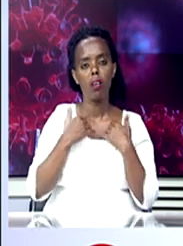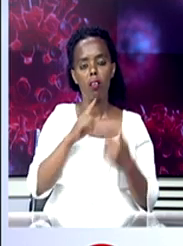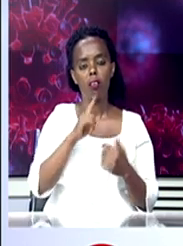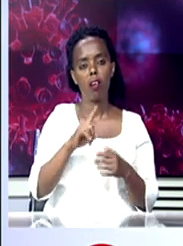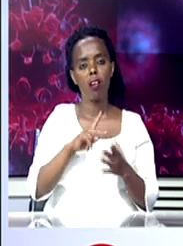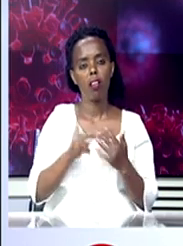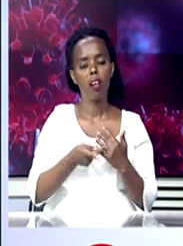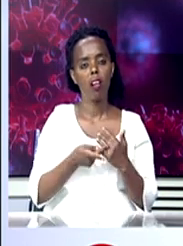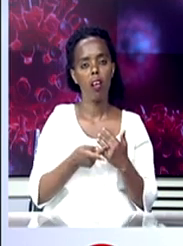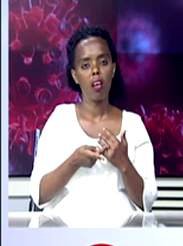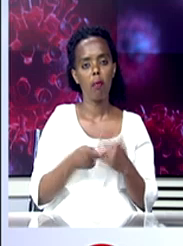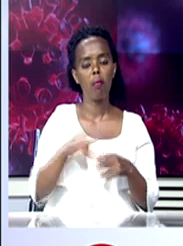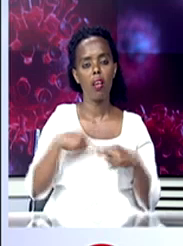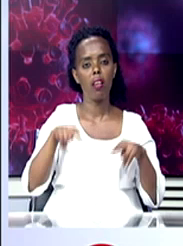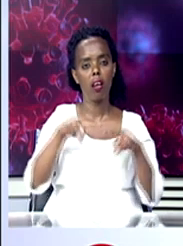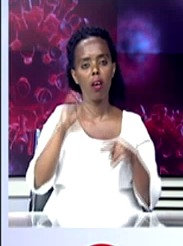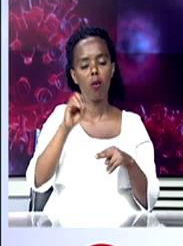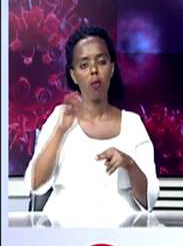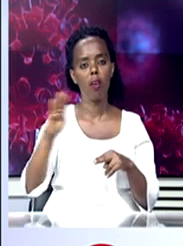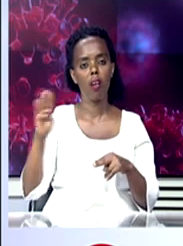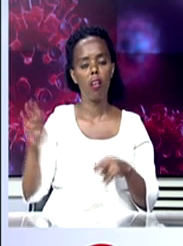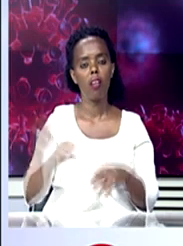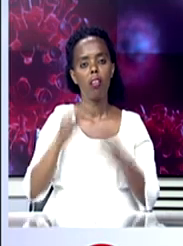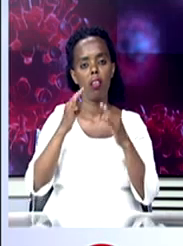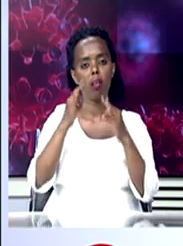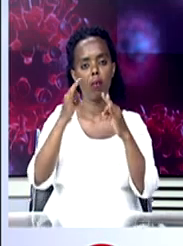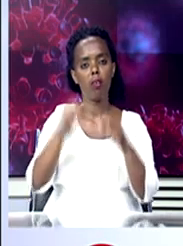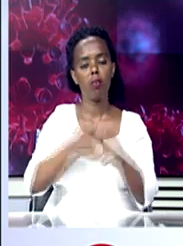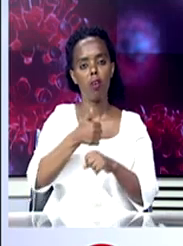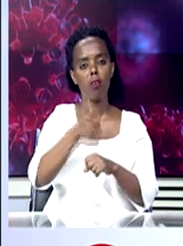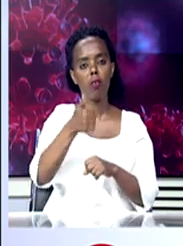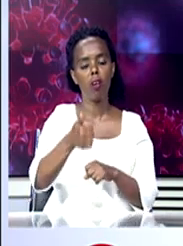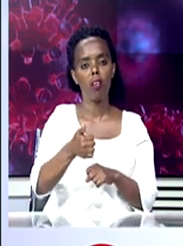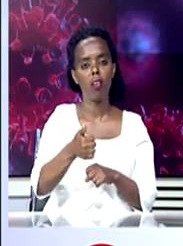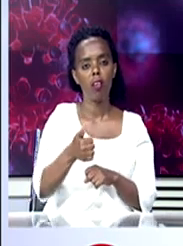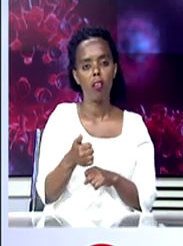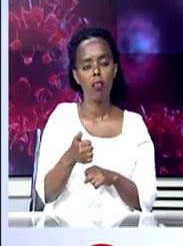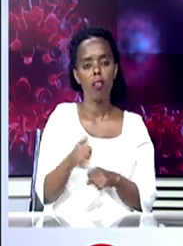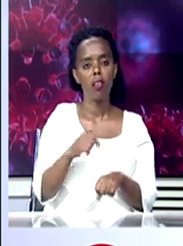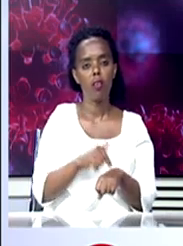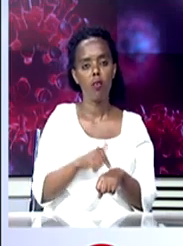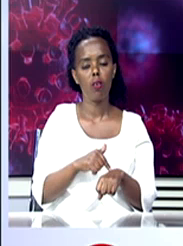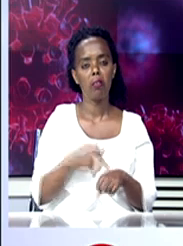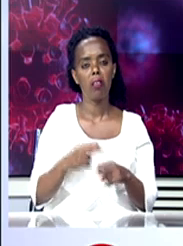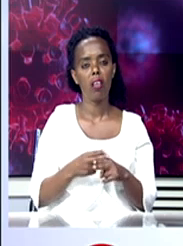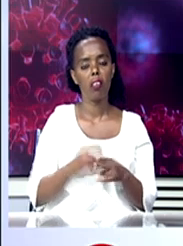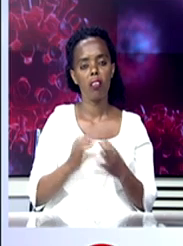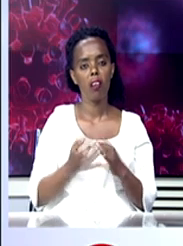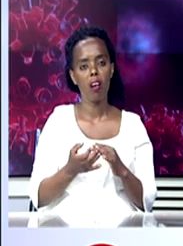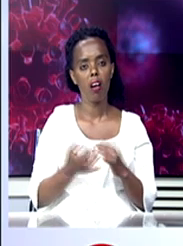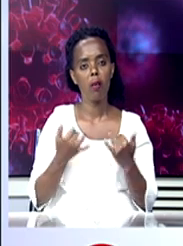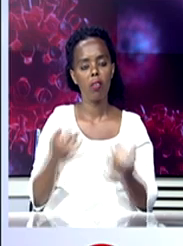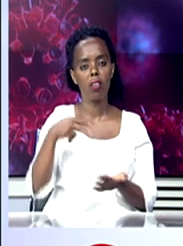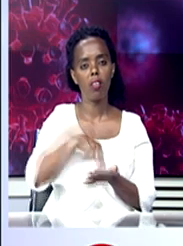dubbachuudhaaf sagantaaleen miidiyaa OBN akkasiin darban duraan yeroodhuma taatee ture. Amma garuu